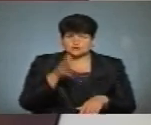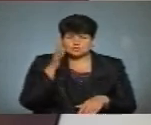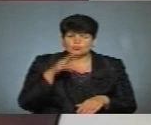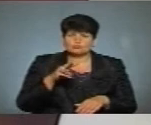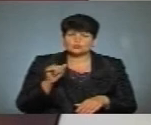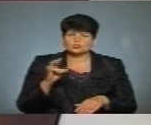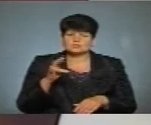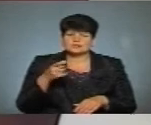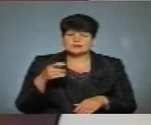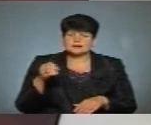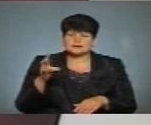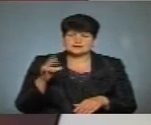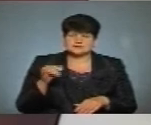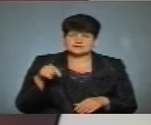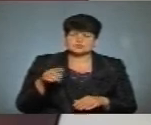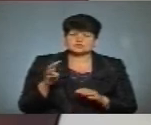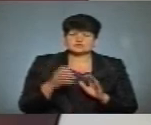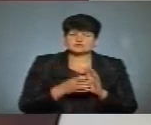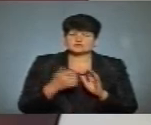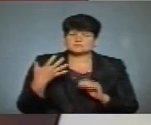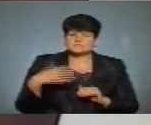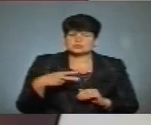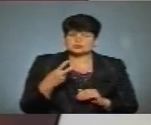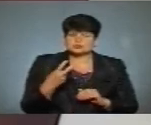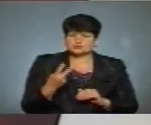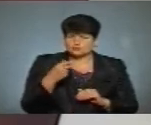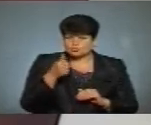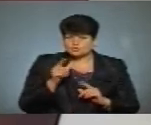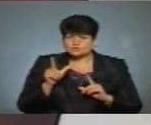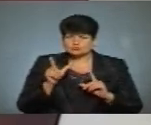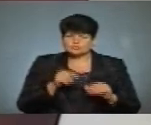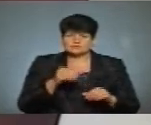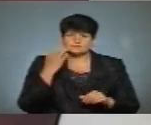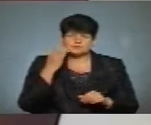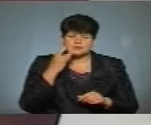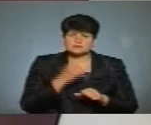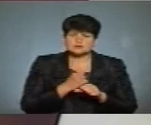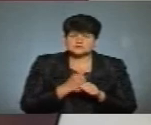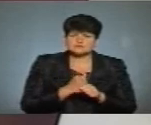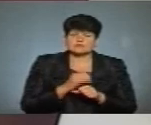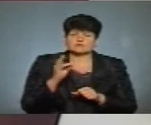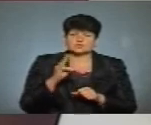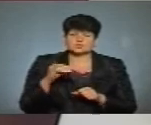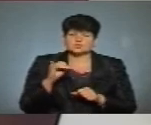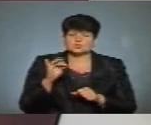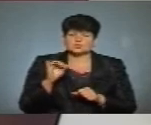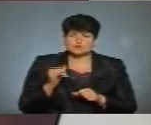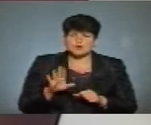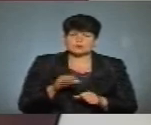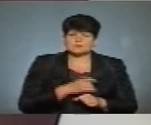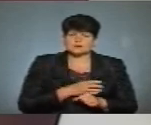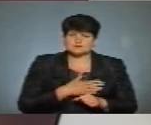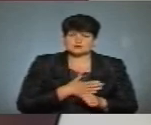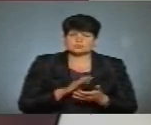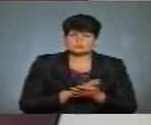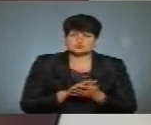університеті. У 1952 році емігрував до США, працював у лікарнях Нью-Йорку, а згодом і приватно, безкоштовно